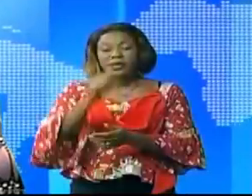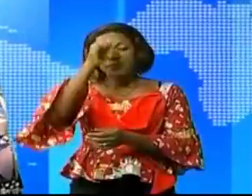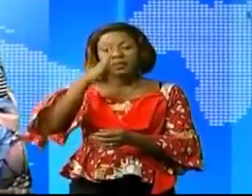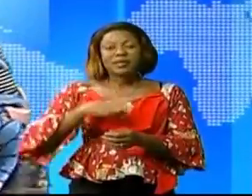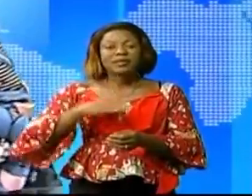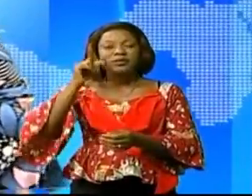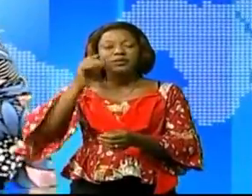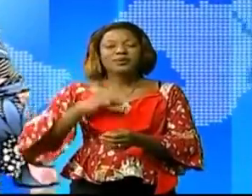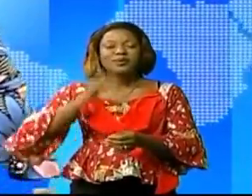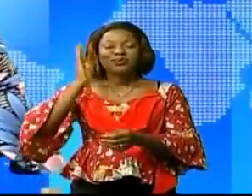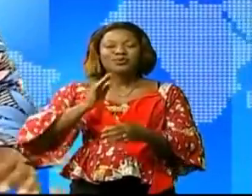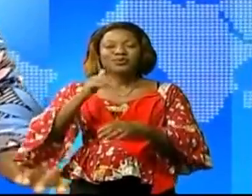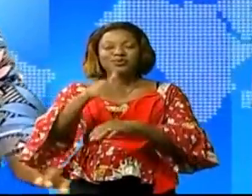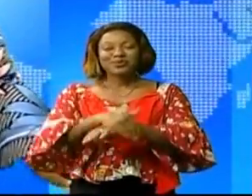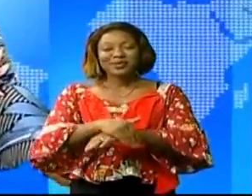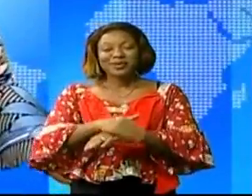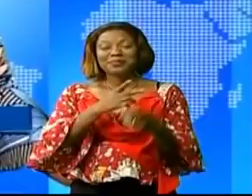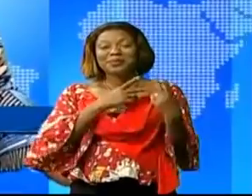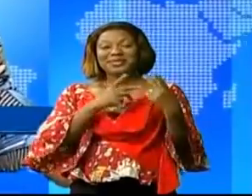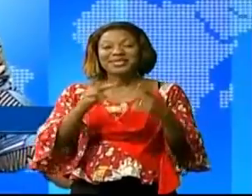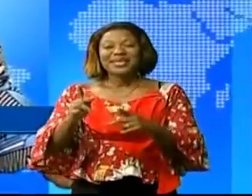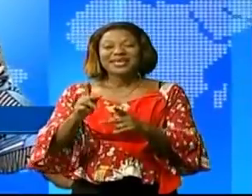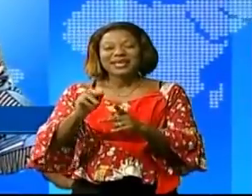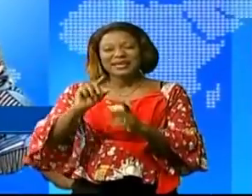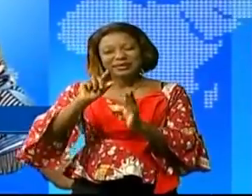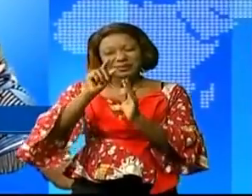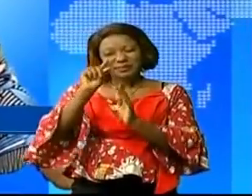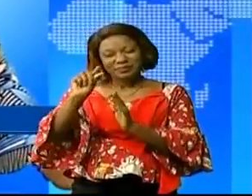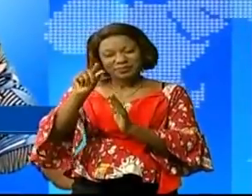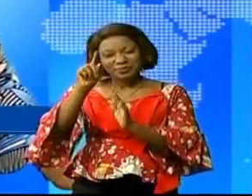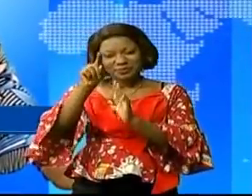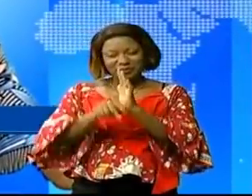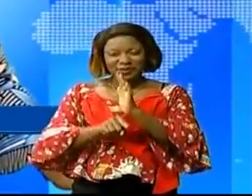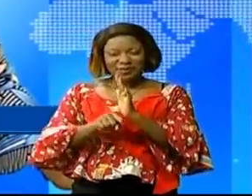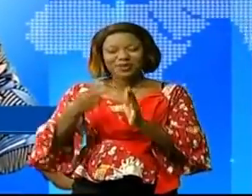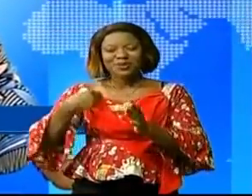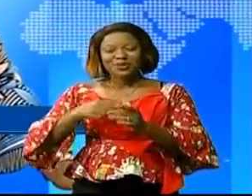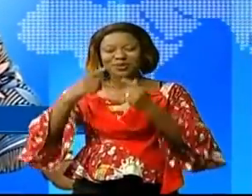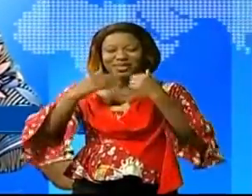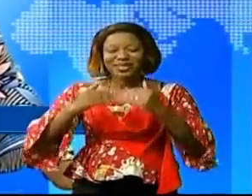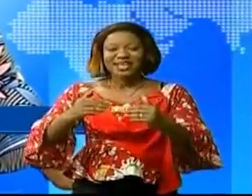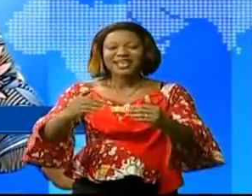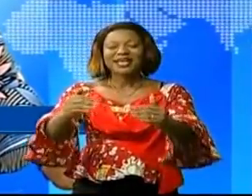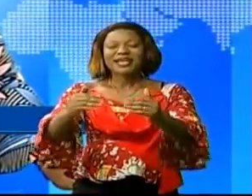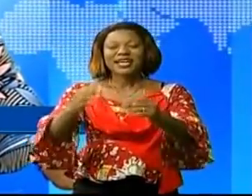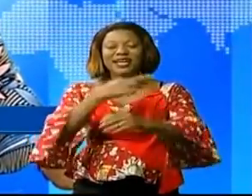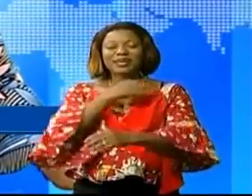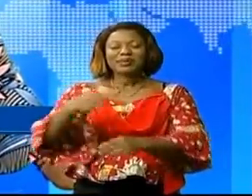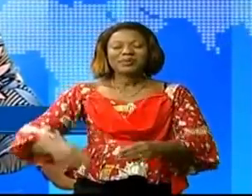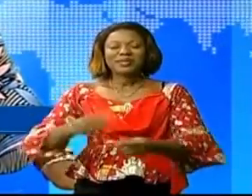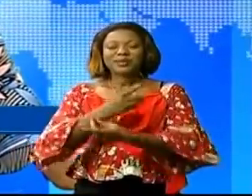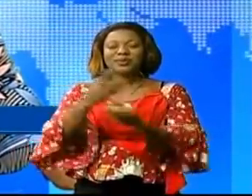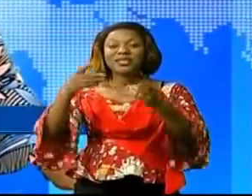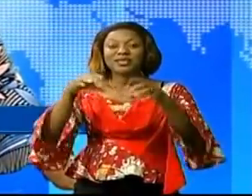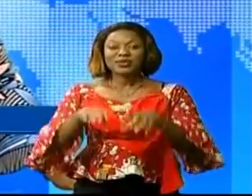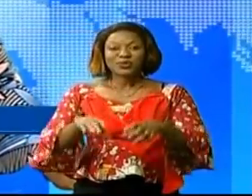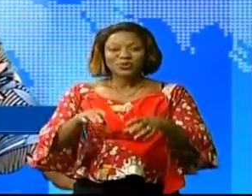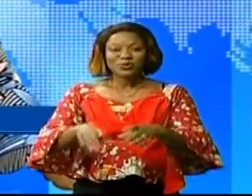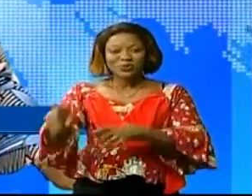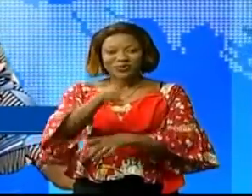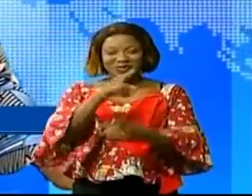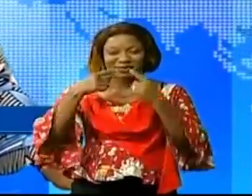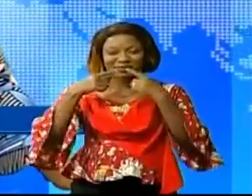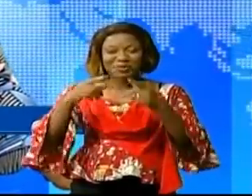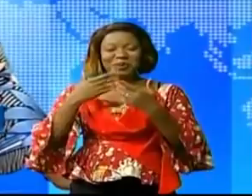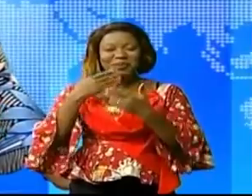Madame, Monsieur, bonsoir. Pendant une demi-heure, nous allons développer avec vous l'actualité en République démocratique du